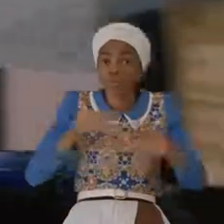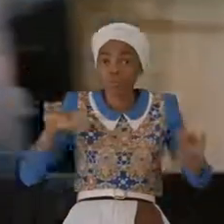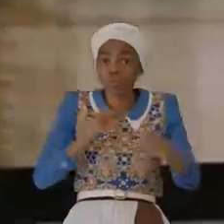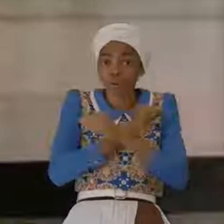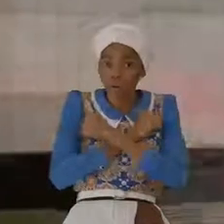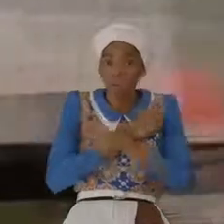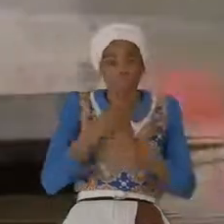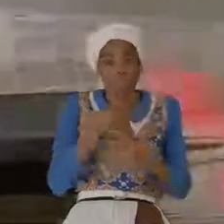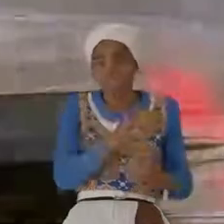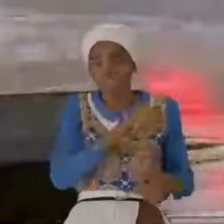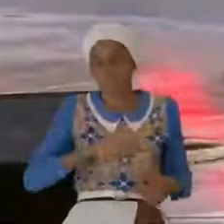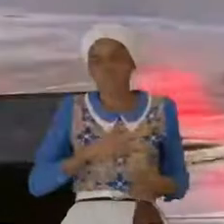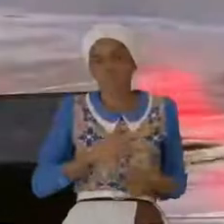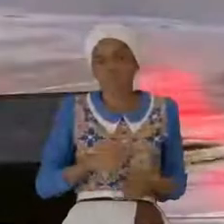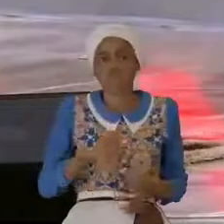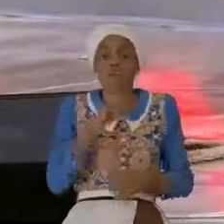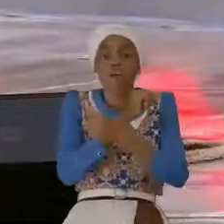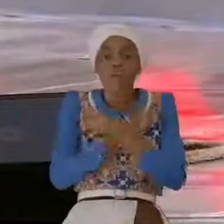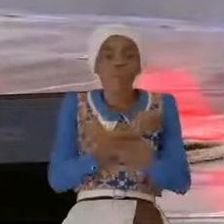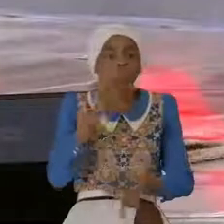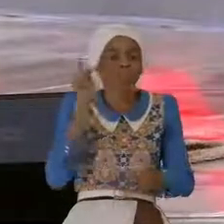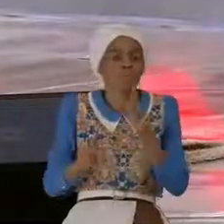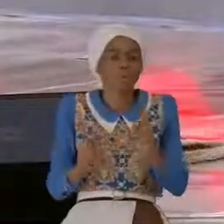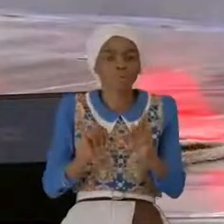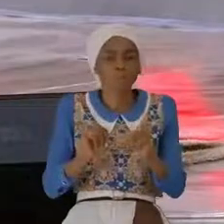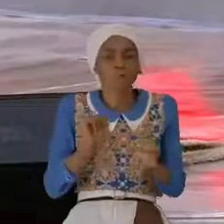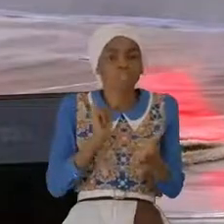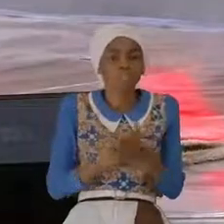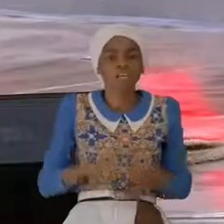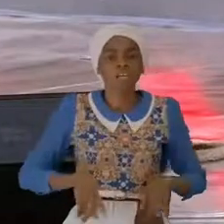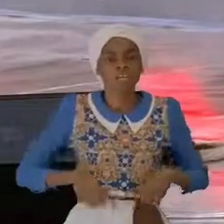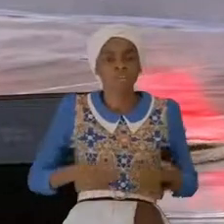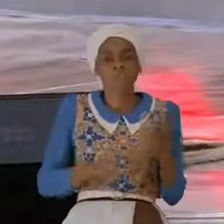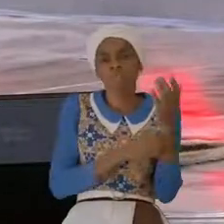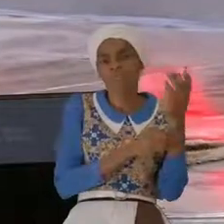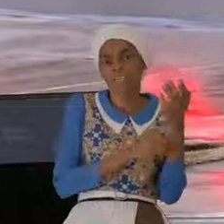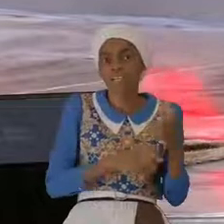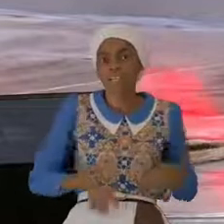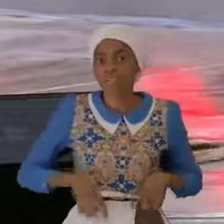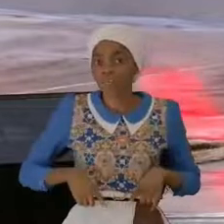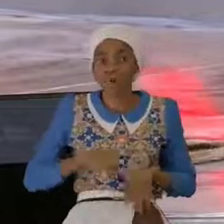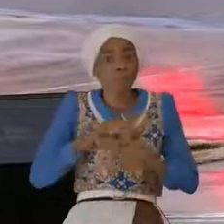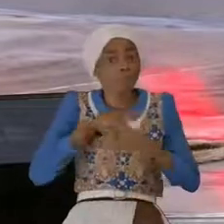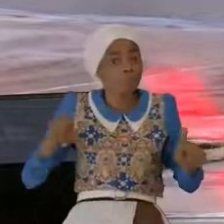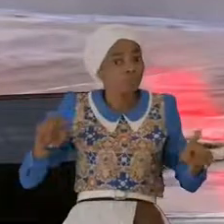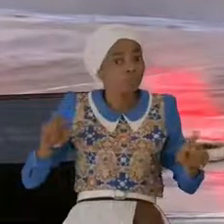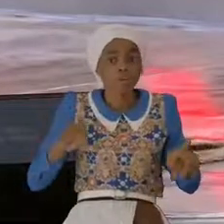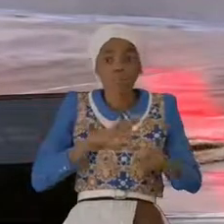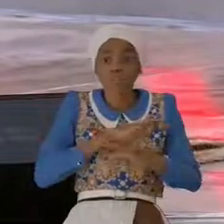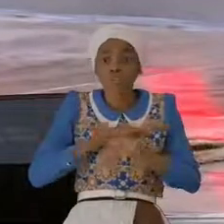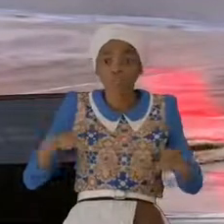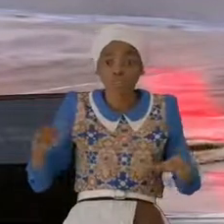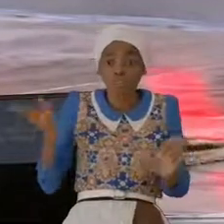monde. Alors, aimez ceux qui mènent une vie licencieuse, une vie charnelle, mais